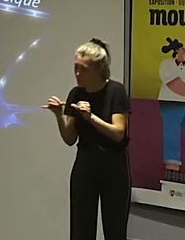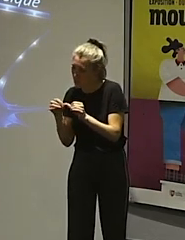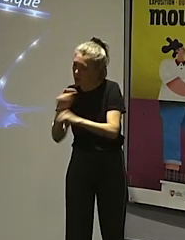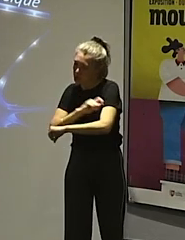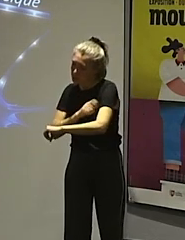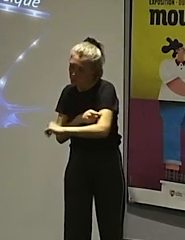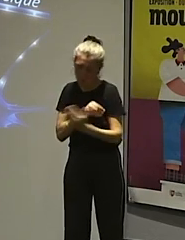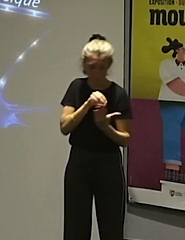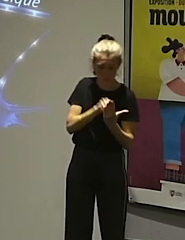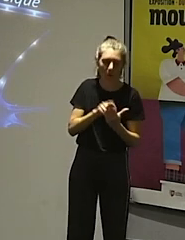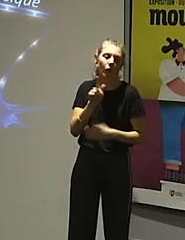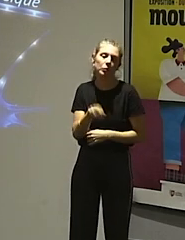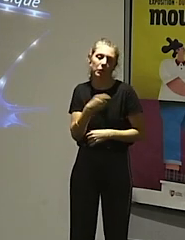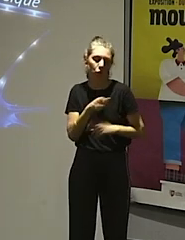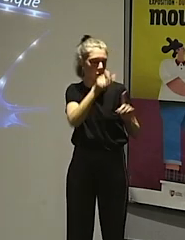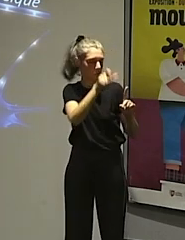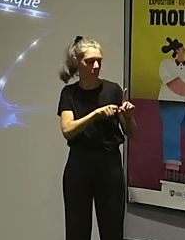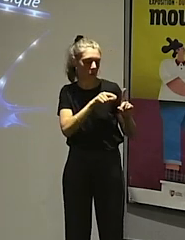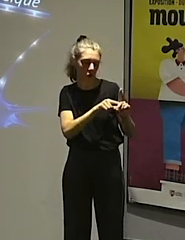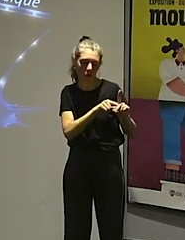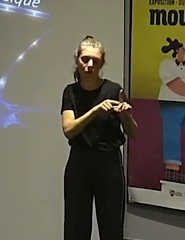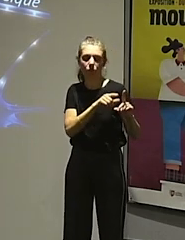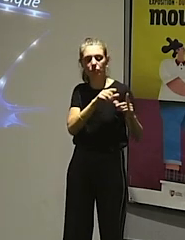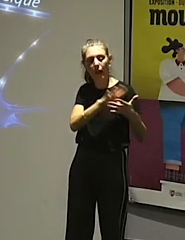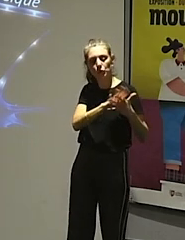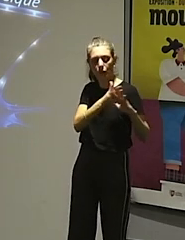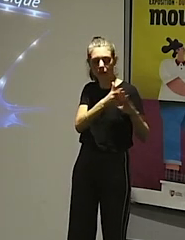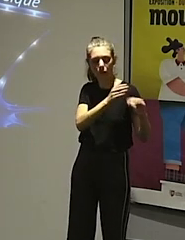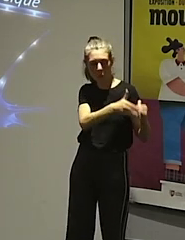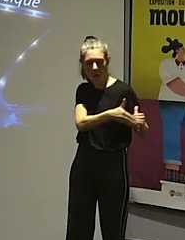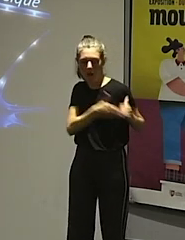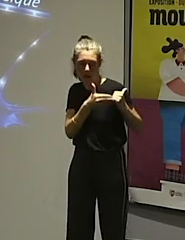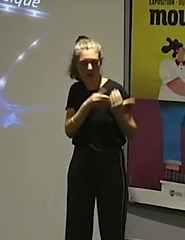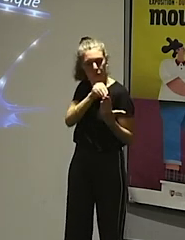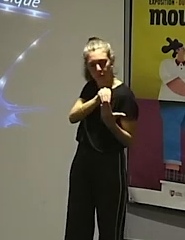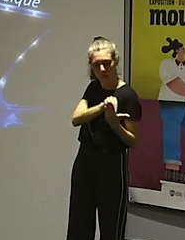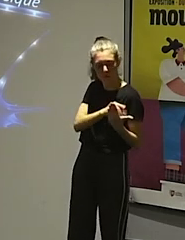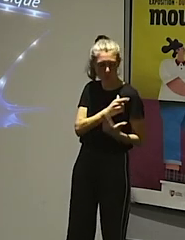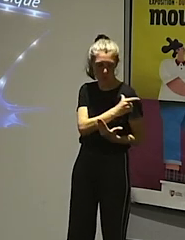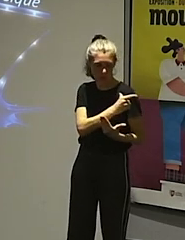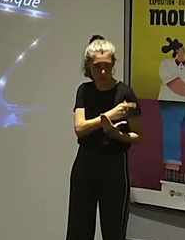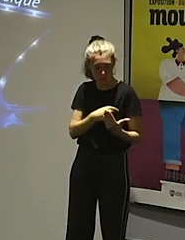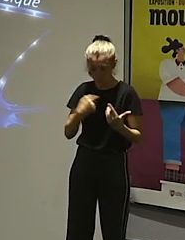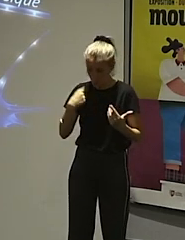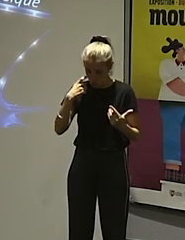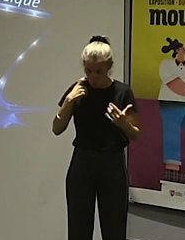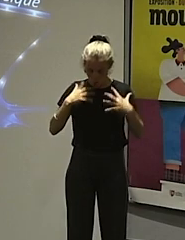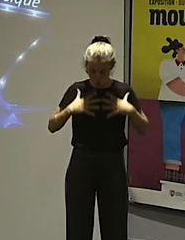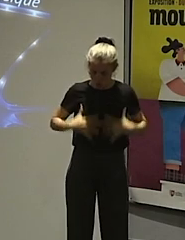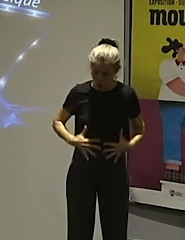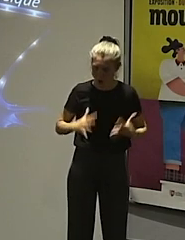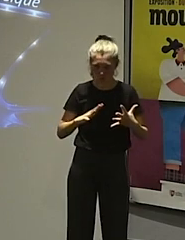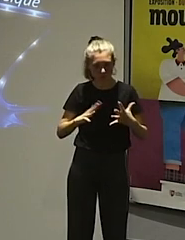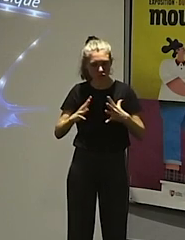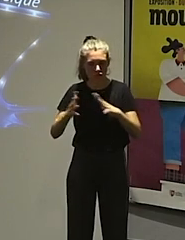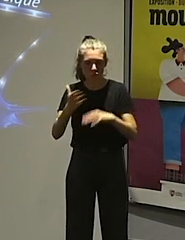une éducatrice, enfin une monitrice de l'atelier cordage, et j'ai vu que ma performance physique augmentait bien et qu'au niveau mental,